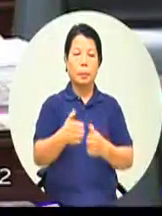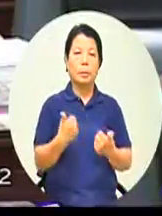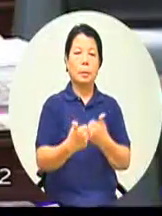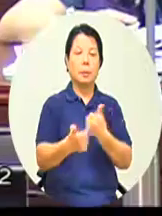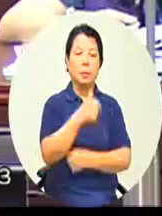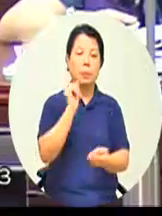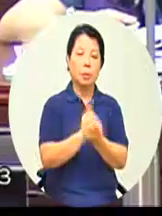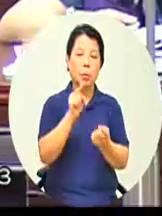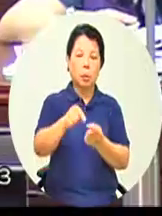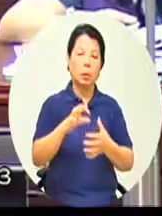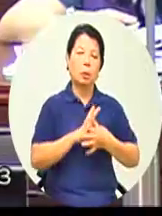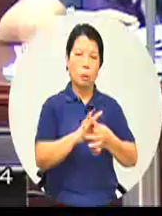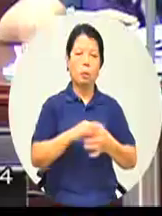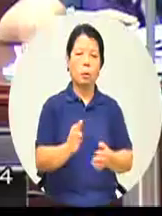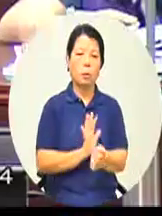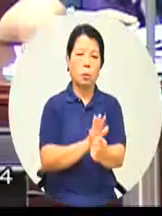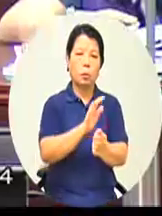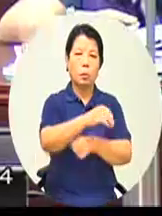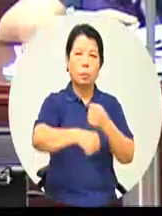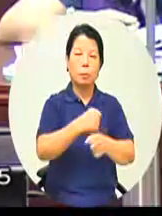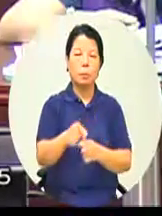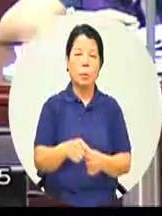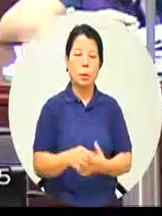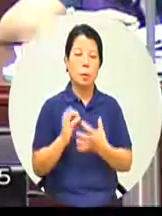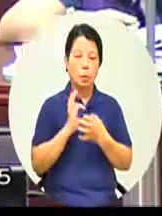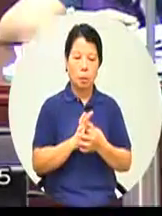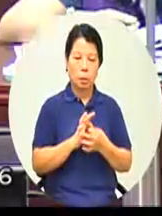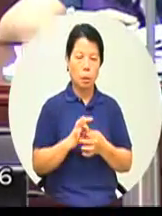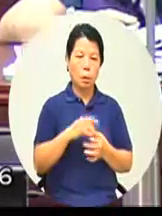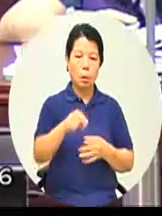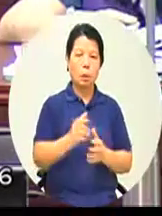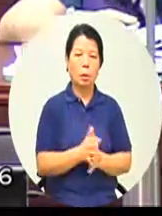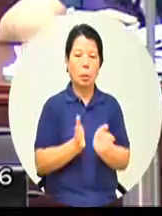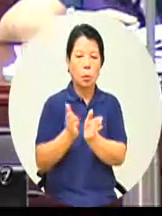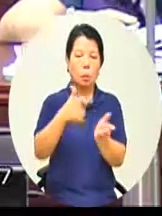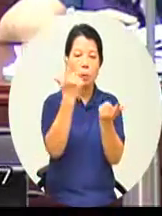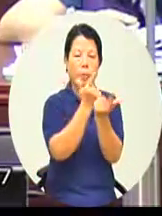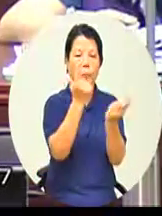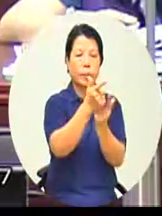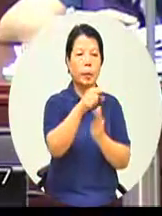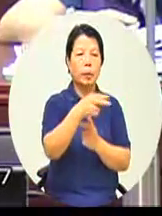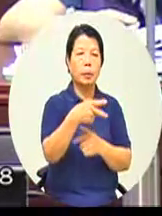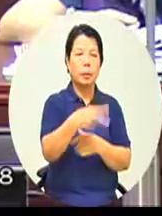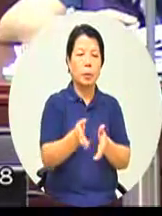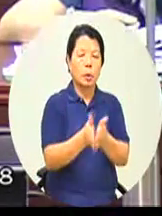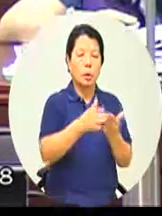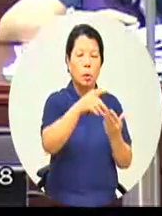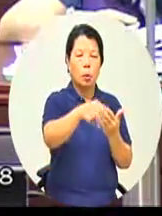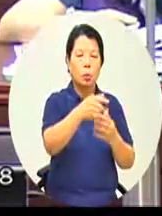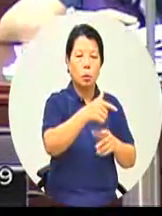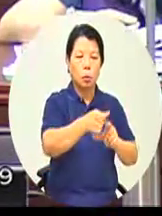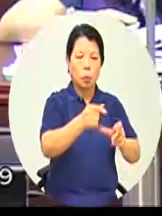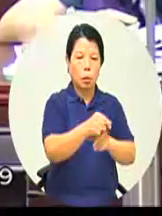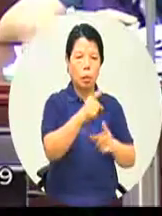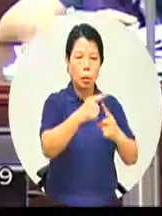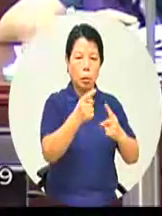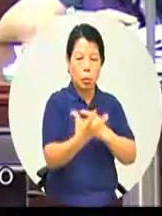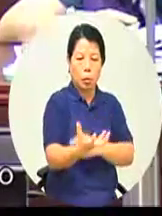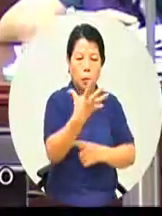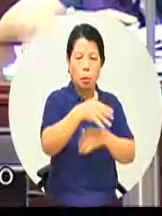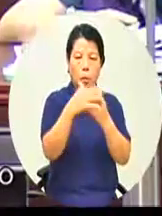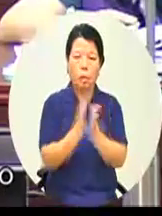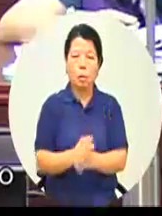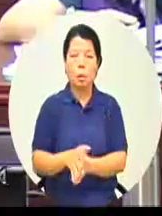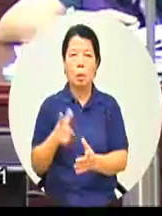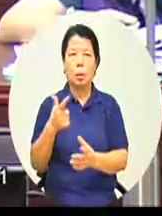对这个的关心和推动。那其实因为这个湾北从化区的人口一定会大增，那也要解决八高瓦国小